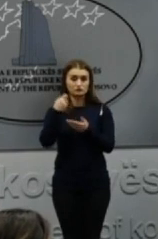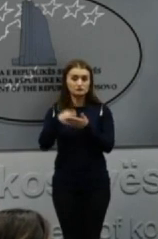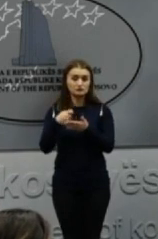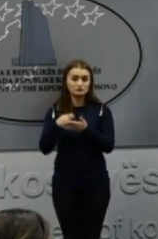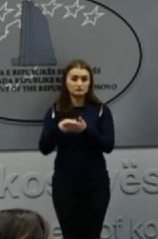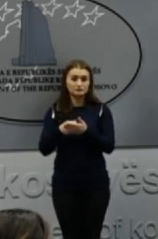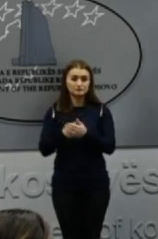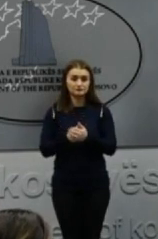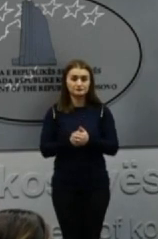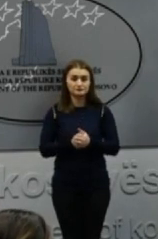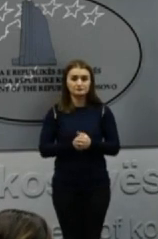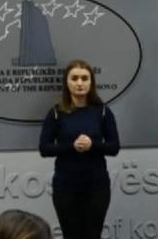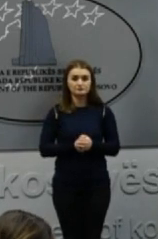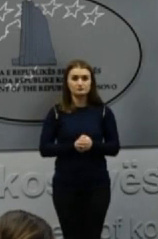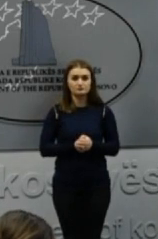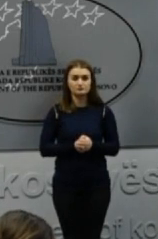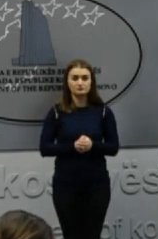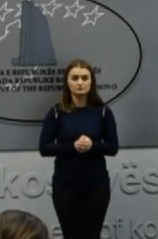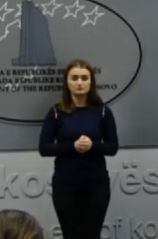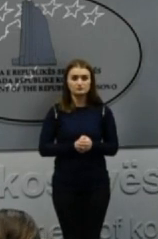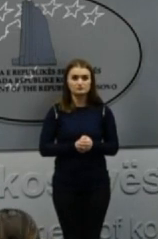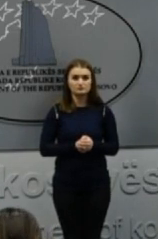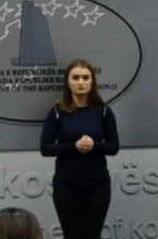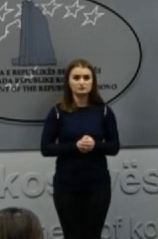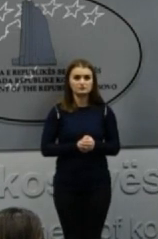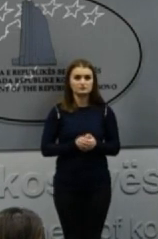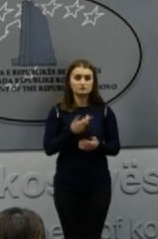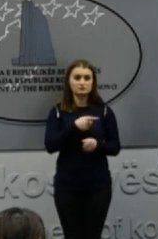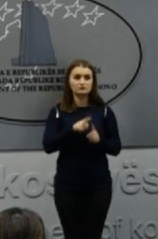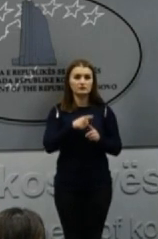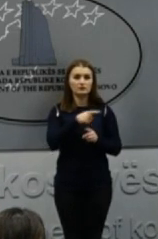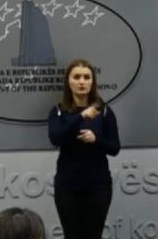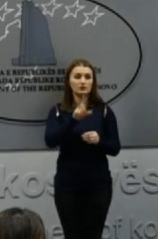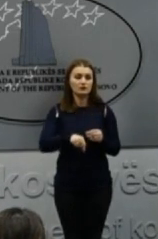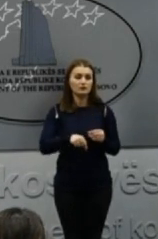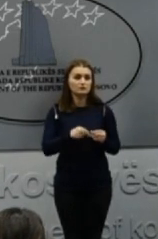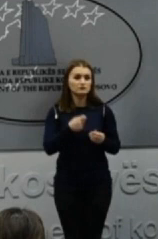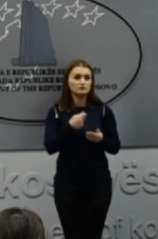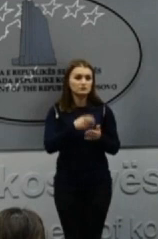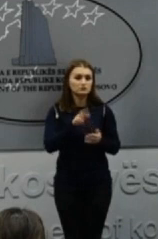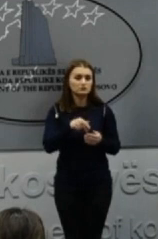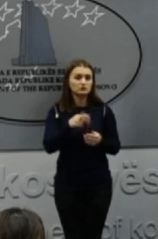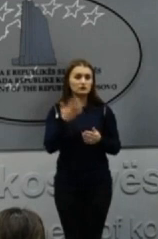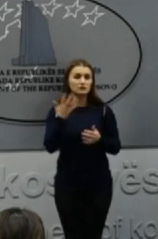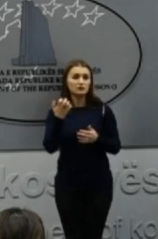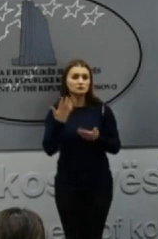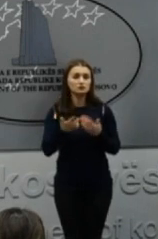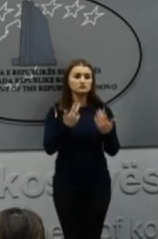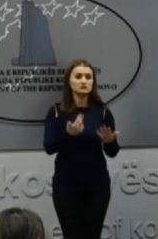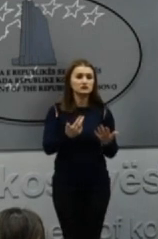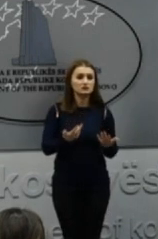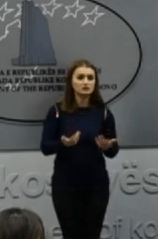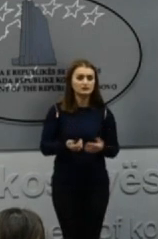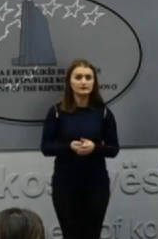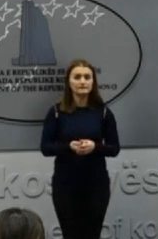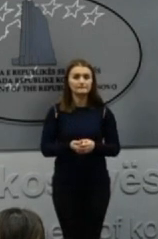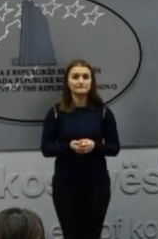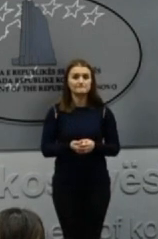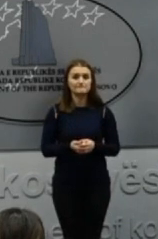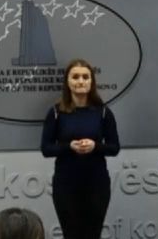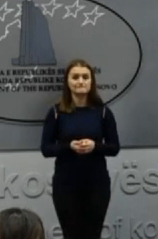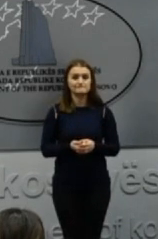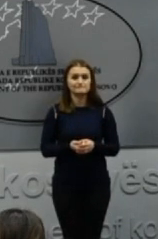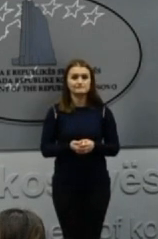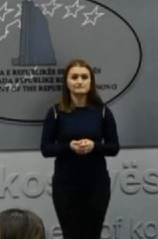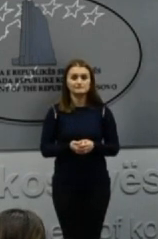500 euro për megawatt, ata e blejnë me 80 euro për megawatt, do të dhëtë duhet 5-6 ditë kekut me shqit energji për me fitu